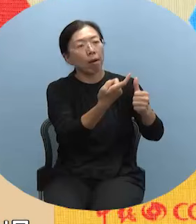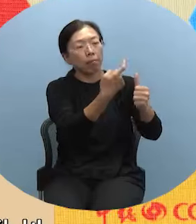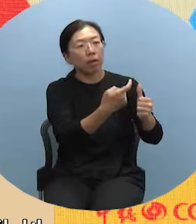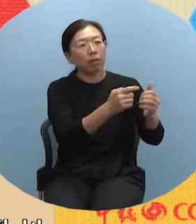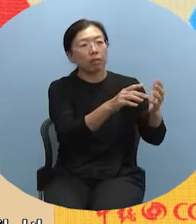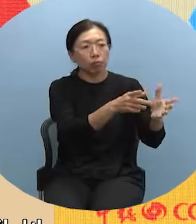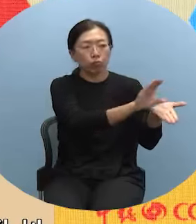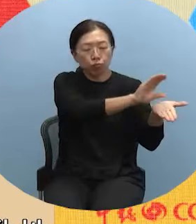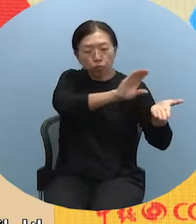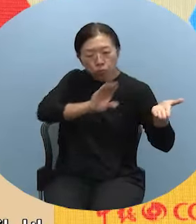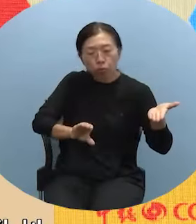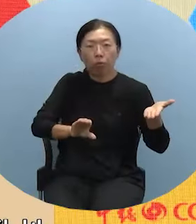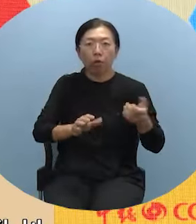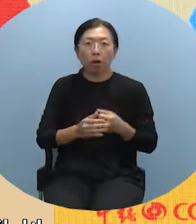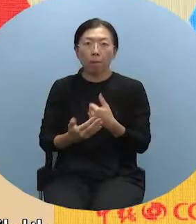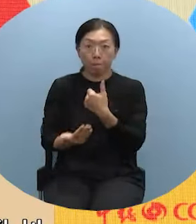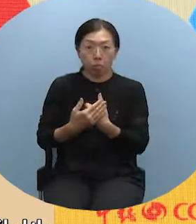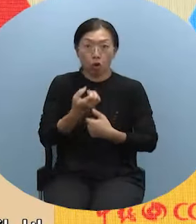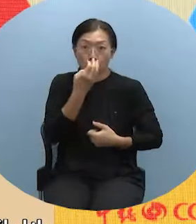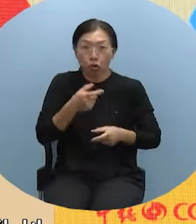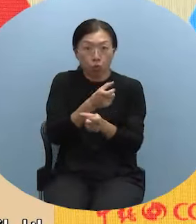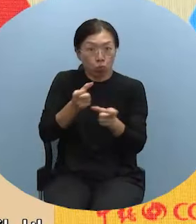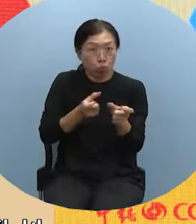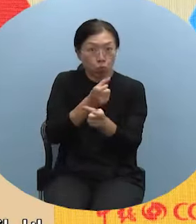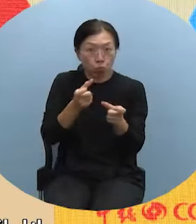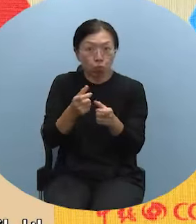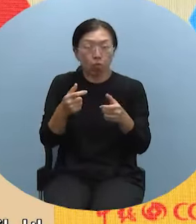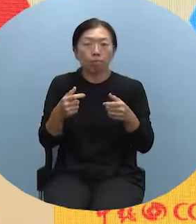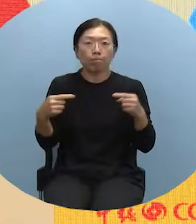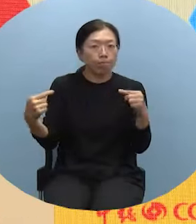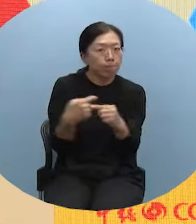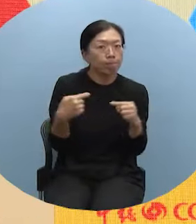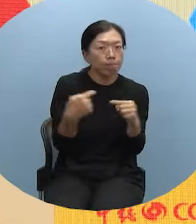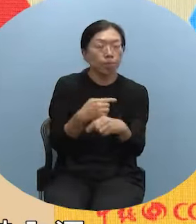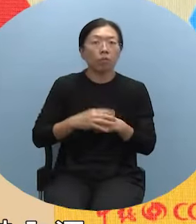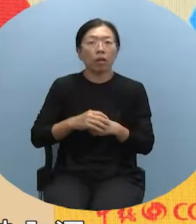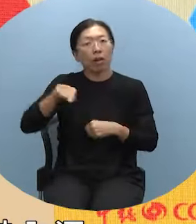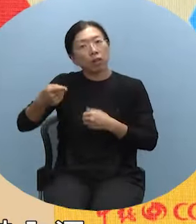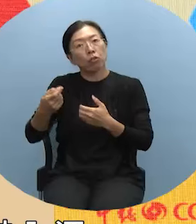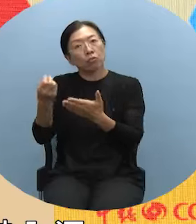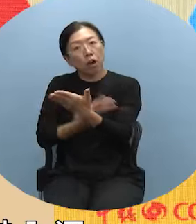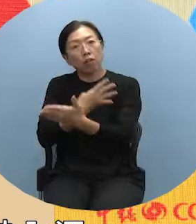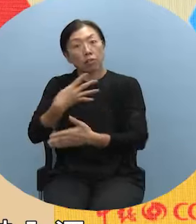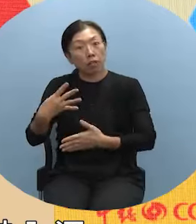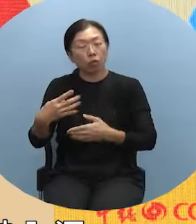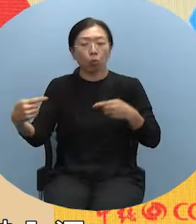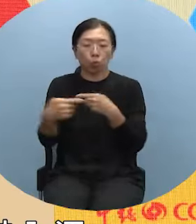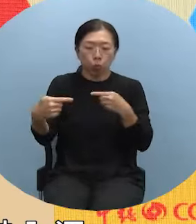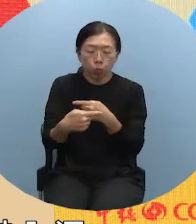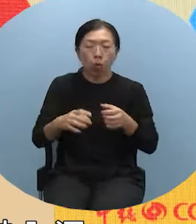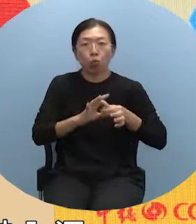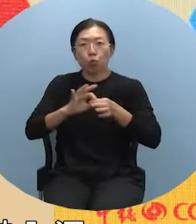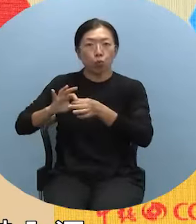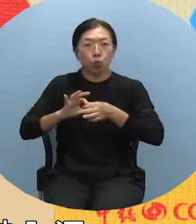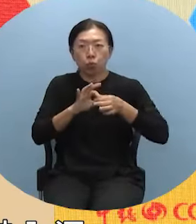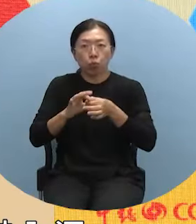市場，亦都會帶動我哋成個市場嘅流動性。呢個一個。另外四個措施對於互聯互通嗰方面嘅